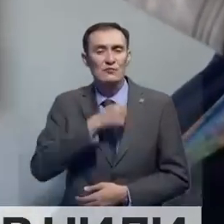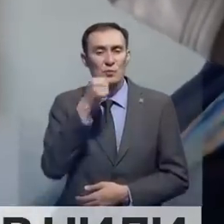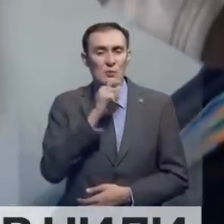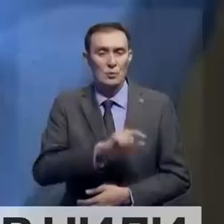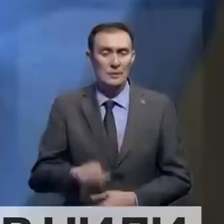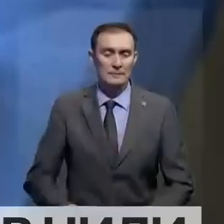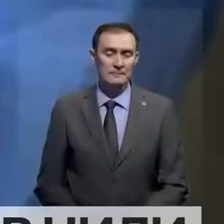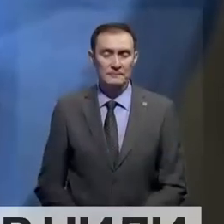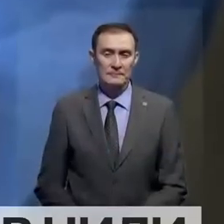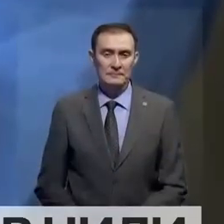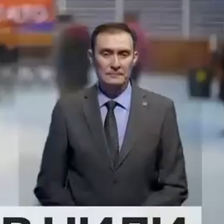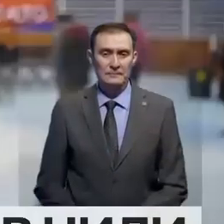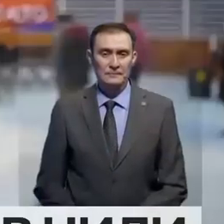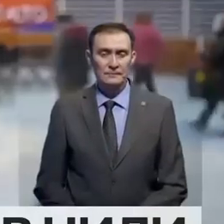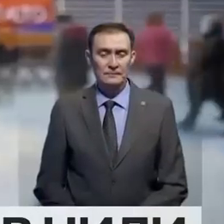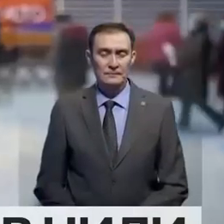взрослых